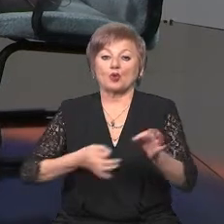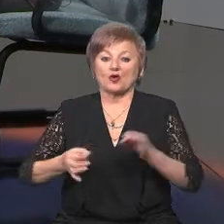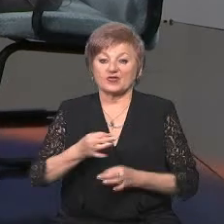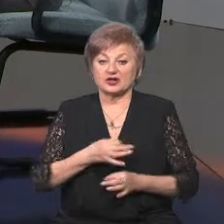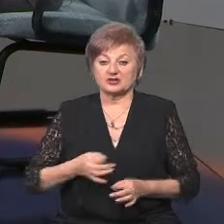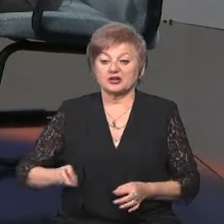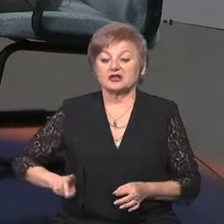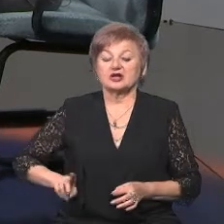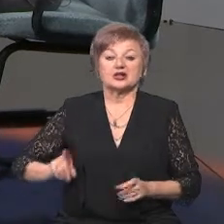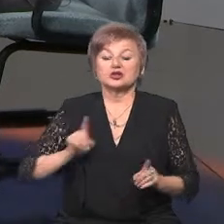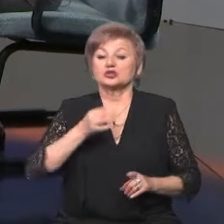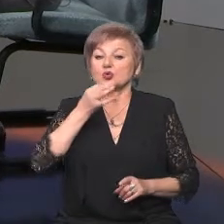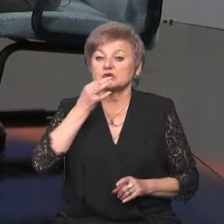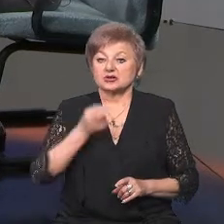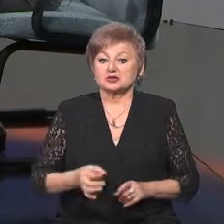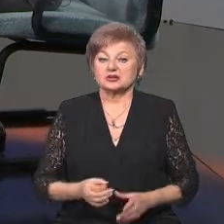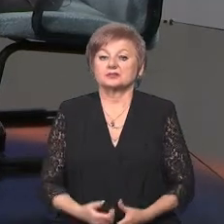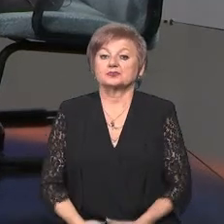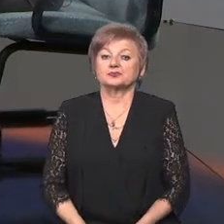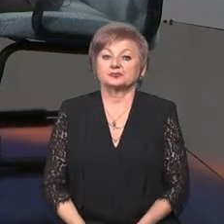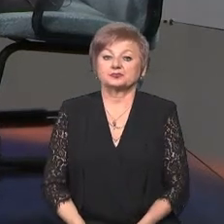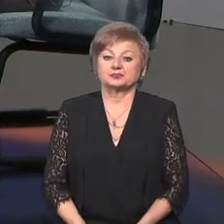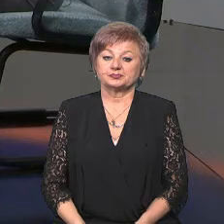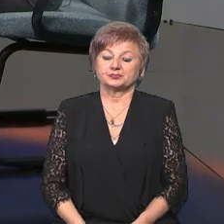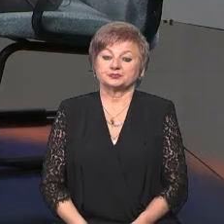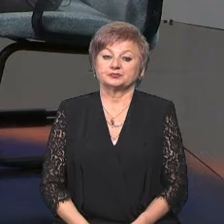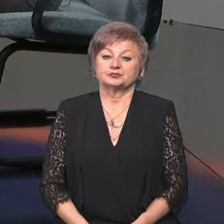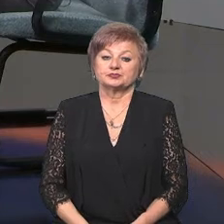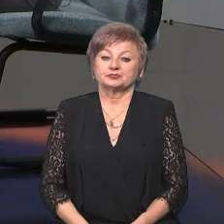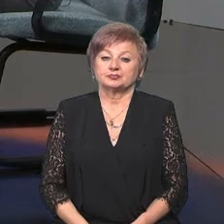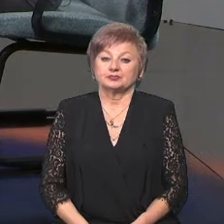коментар директора Вадима Комісарова.